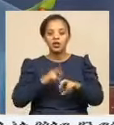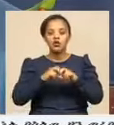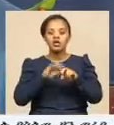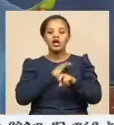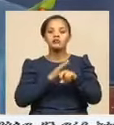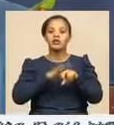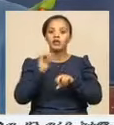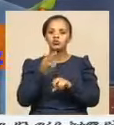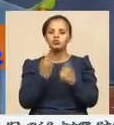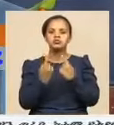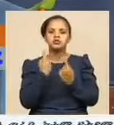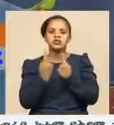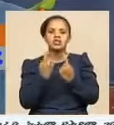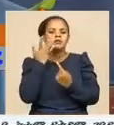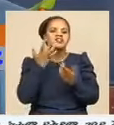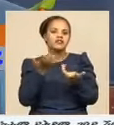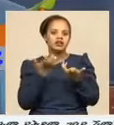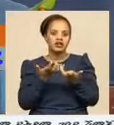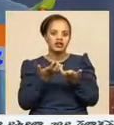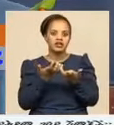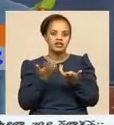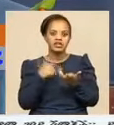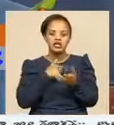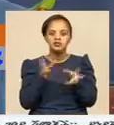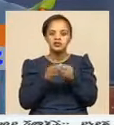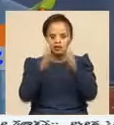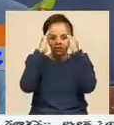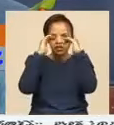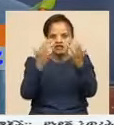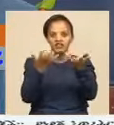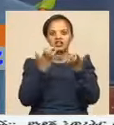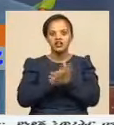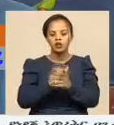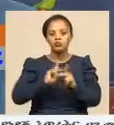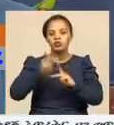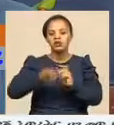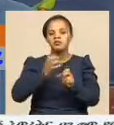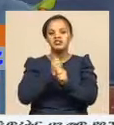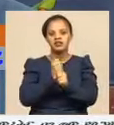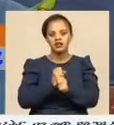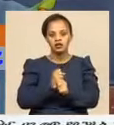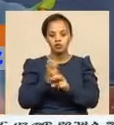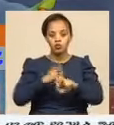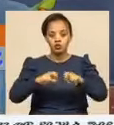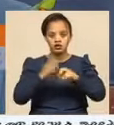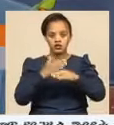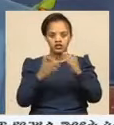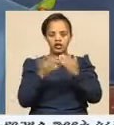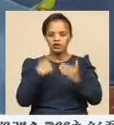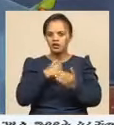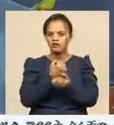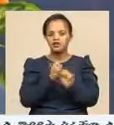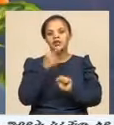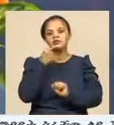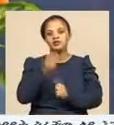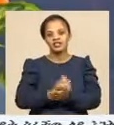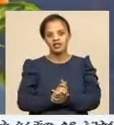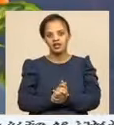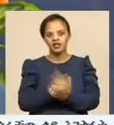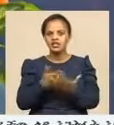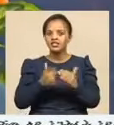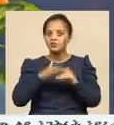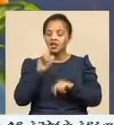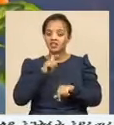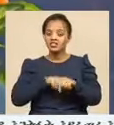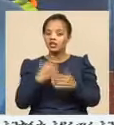በላይ ቢሆንማ ውይይት ለምን ፈልጋለን? መድረክ እኮ ፈልገናል። እኛ መድረክ እኮ ፕሮግራም ይዘናል። በወረዳ ደረጃ እኛ እንፈታለን ብለናል። ወሮ ከዚህ በላይ